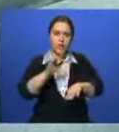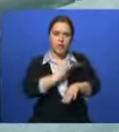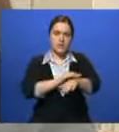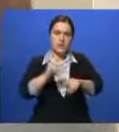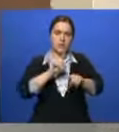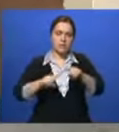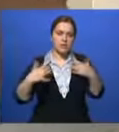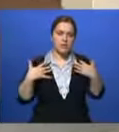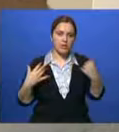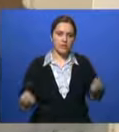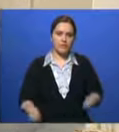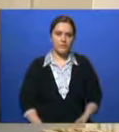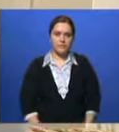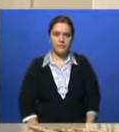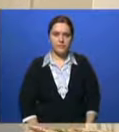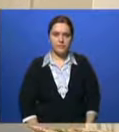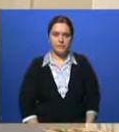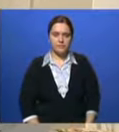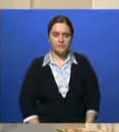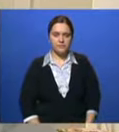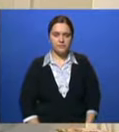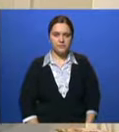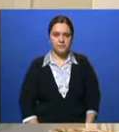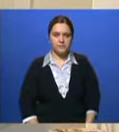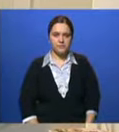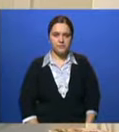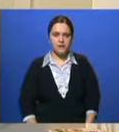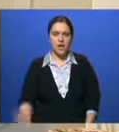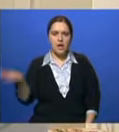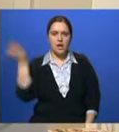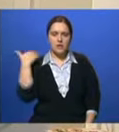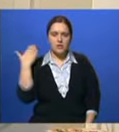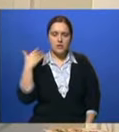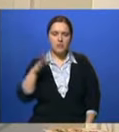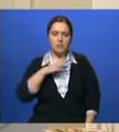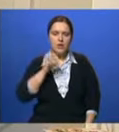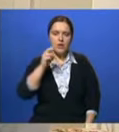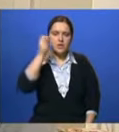опасных ран. Раньше справлялись как по старым методам. Обычно